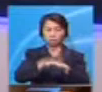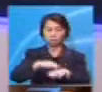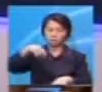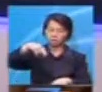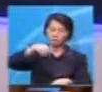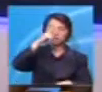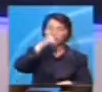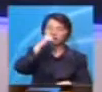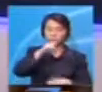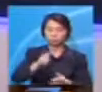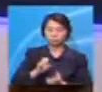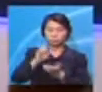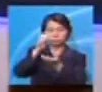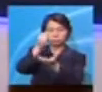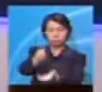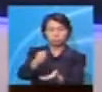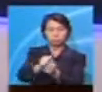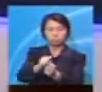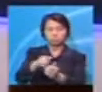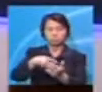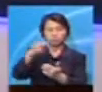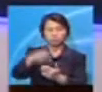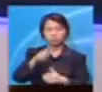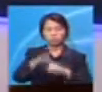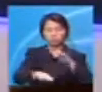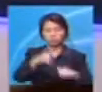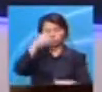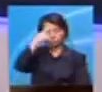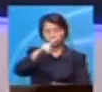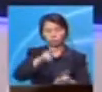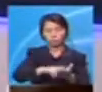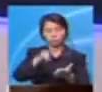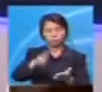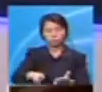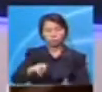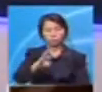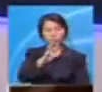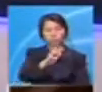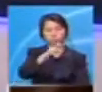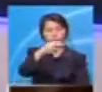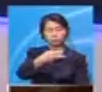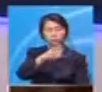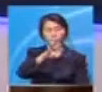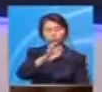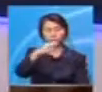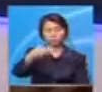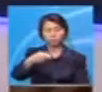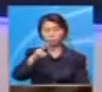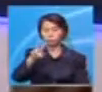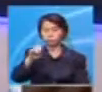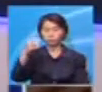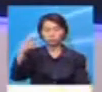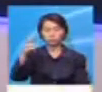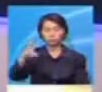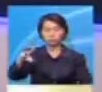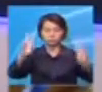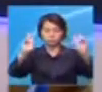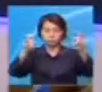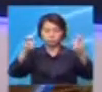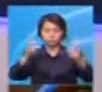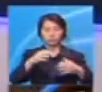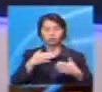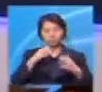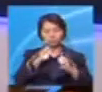palsu melalui sumbangan menerusi acara work for humanity w4h 2016 bertemakan be